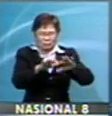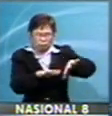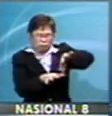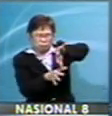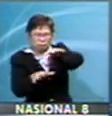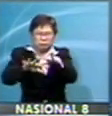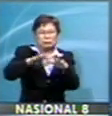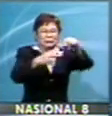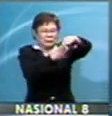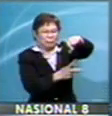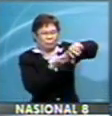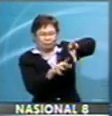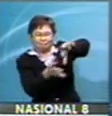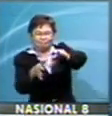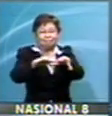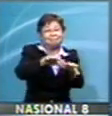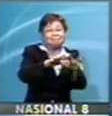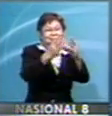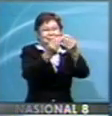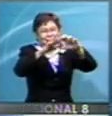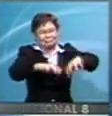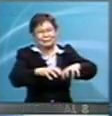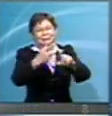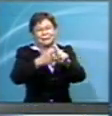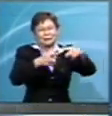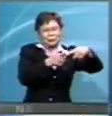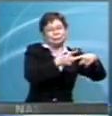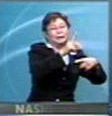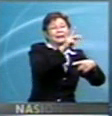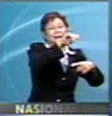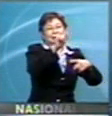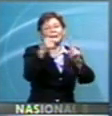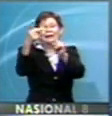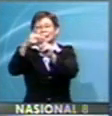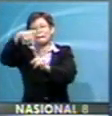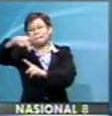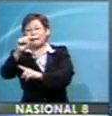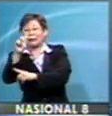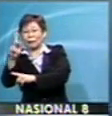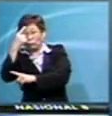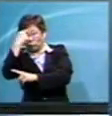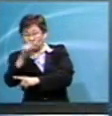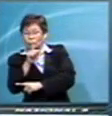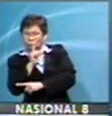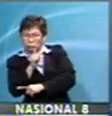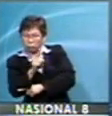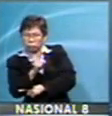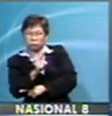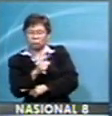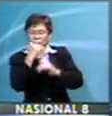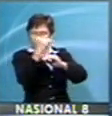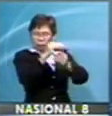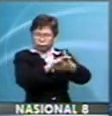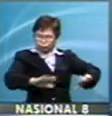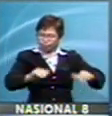tiga jambatan di laluan jajaran dari persimpangan kijal ke persimpangan paka bagi memastikan pematuhan terhadap tahap